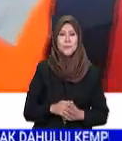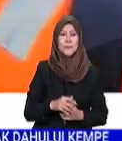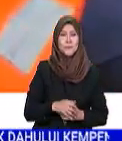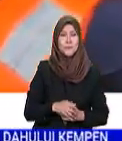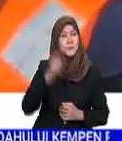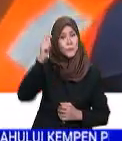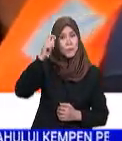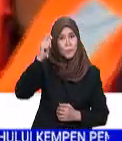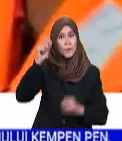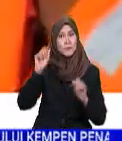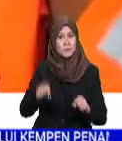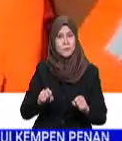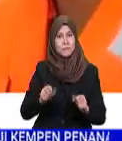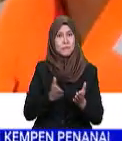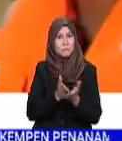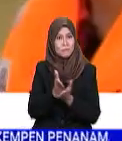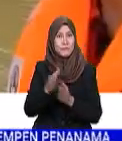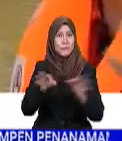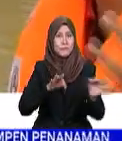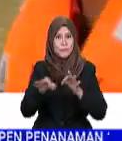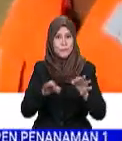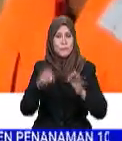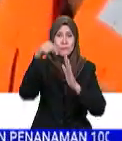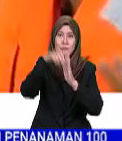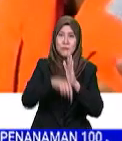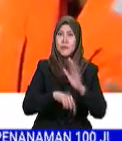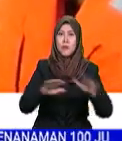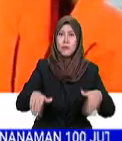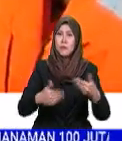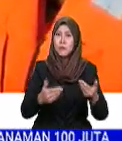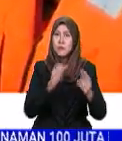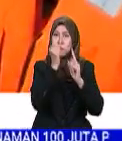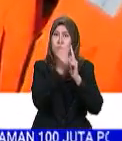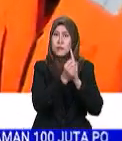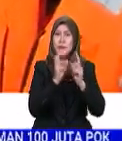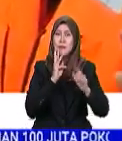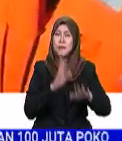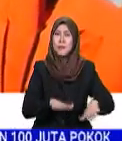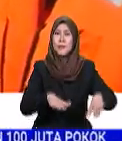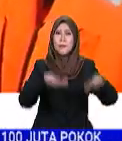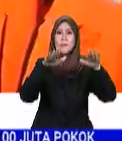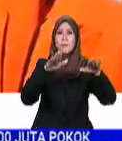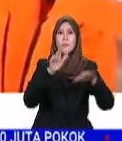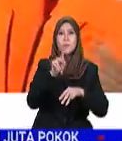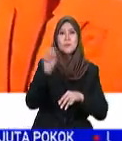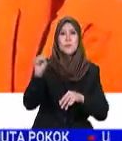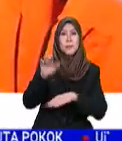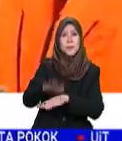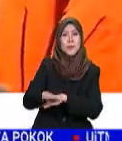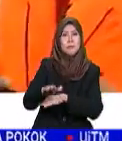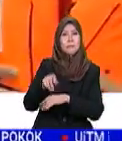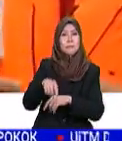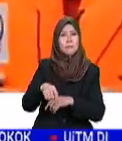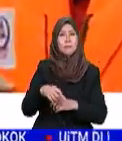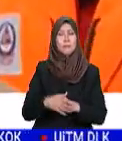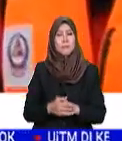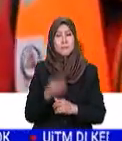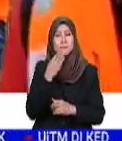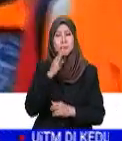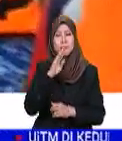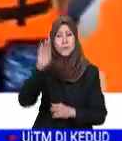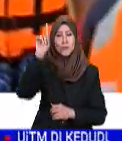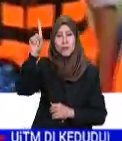Jadi tuan, boleh teruskan dengan perincian bagaimana situasi terkini banjir di daerah Kota Star pada hari pada petang ini. Baik,